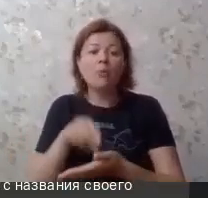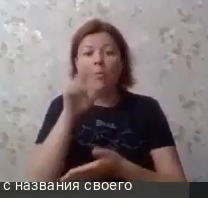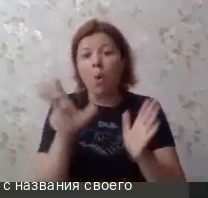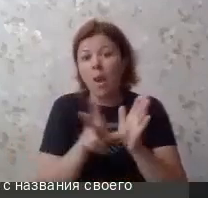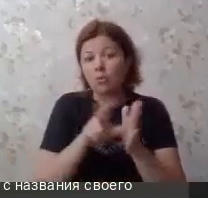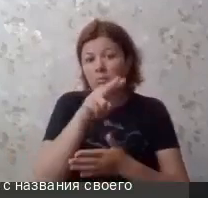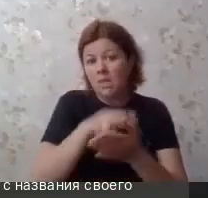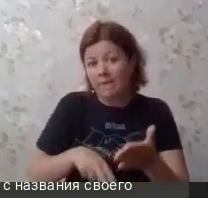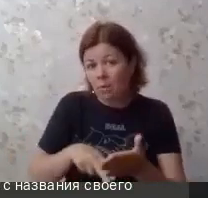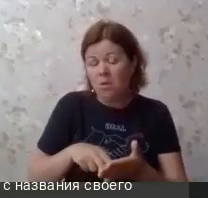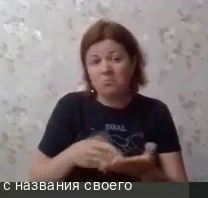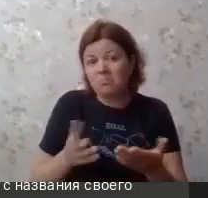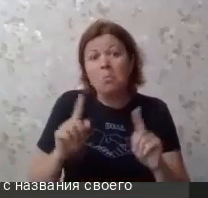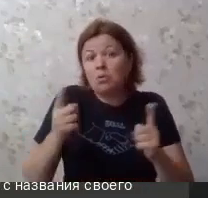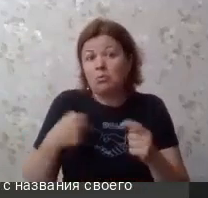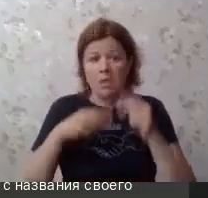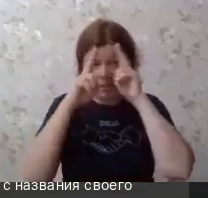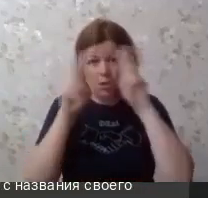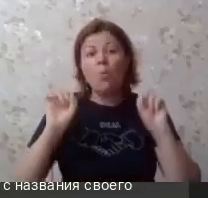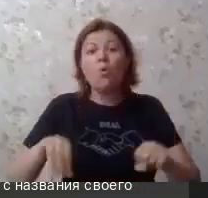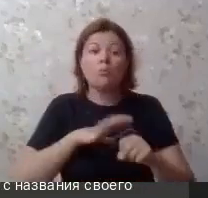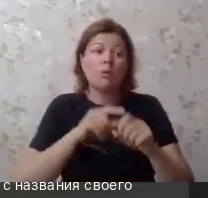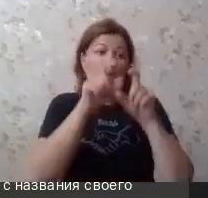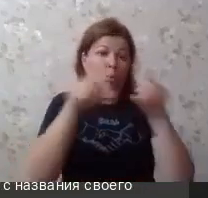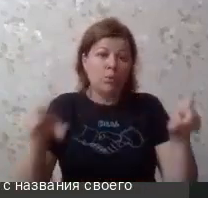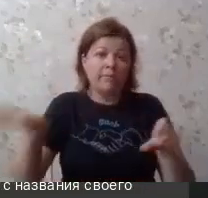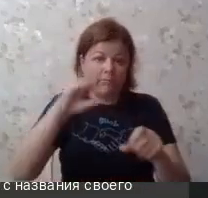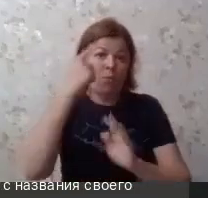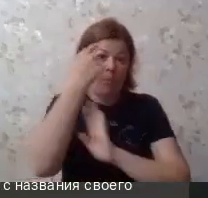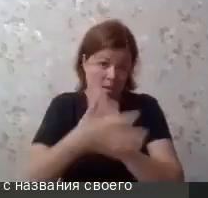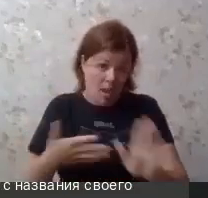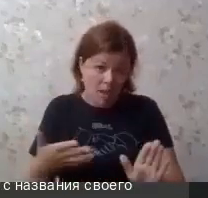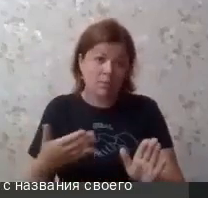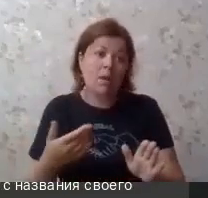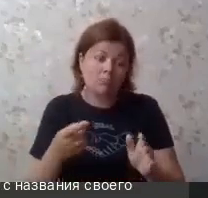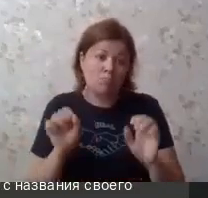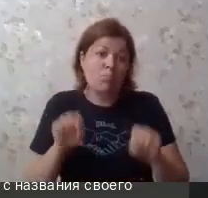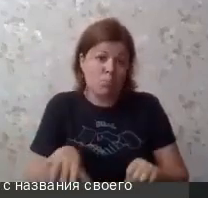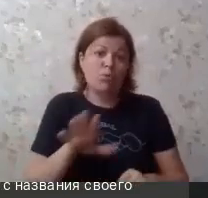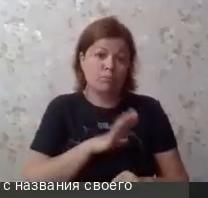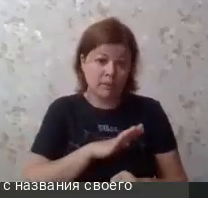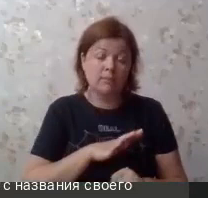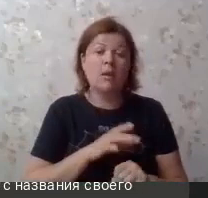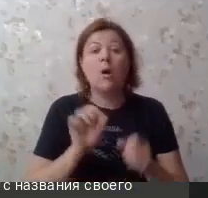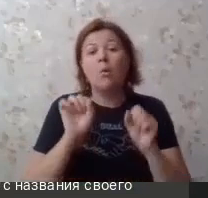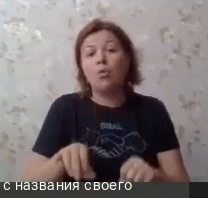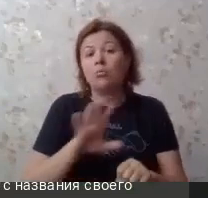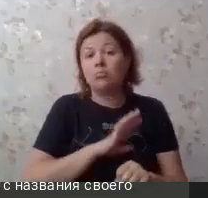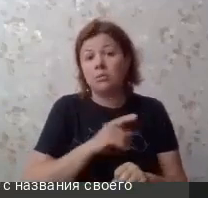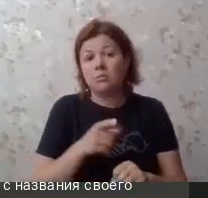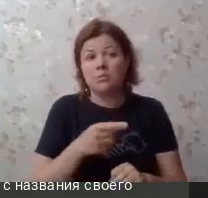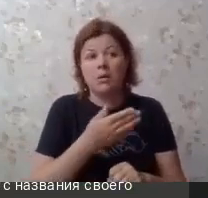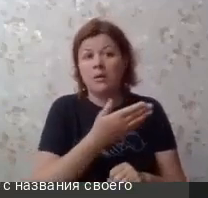знаю. Может быть, потому что людям все понятно, я до этого допускаю. Может быть, потому что люди еще